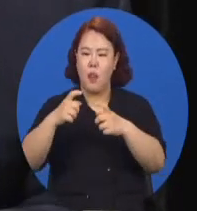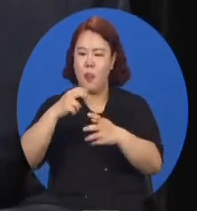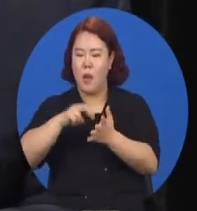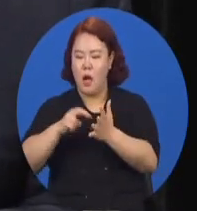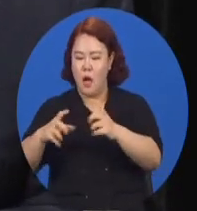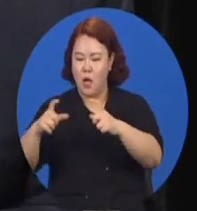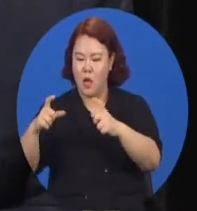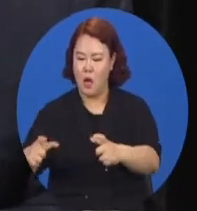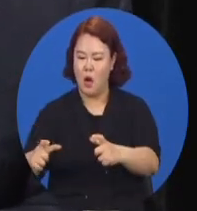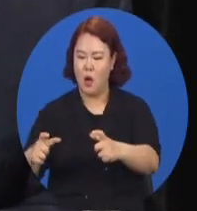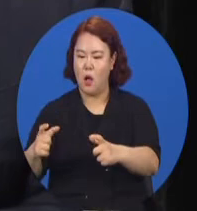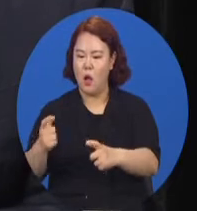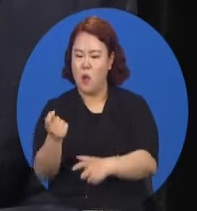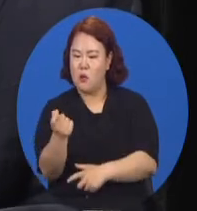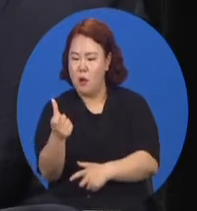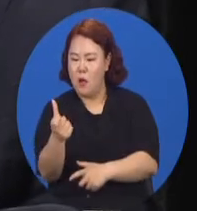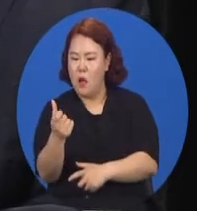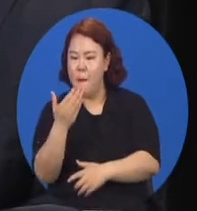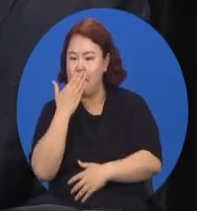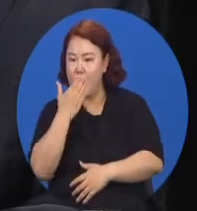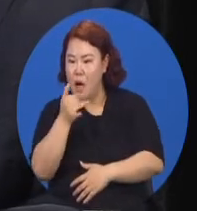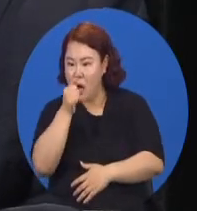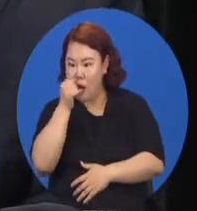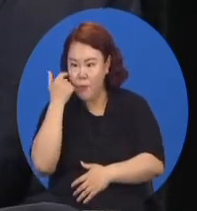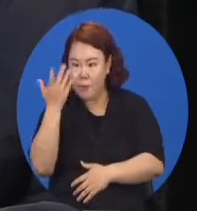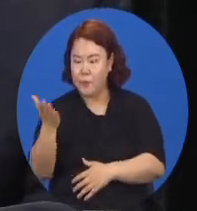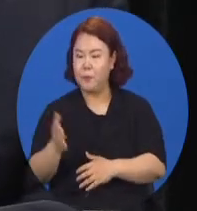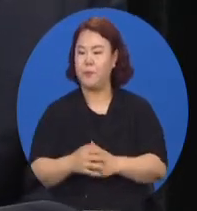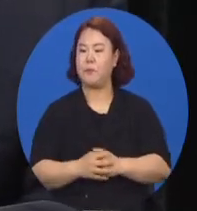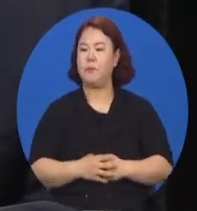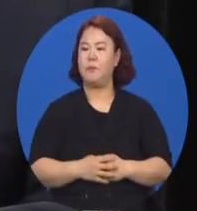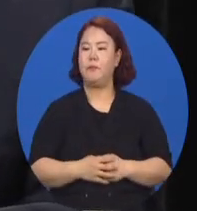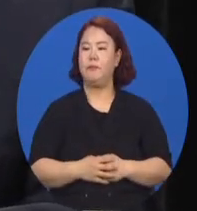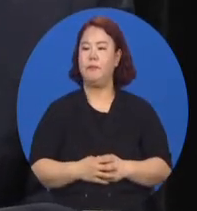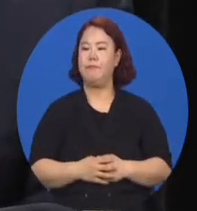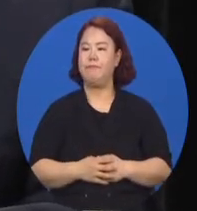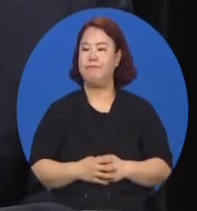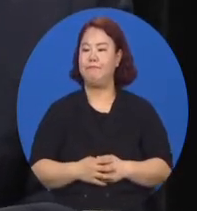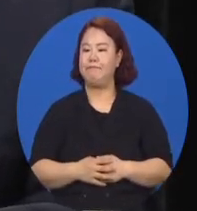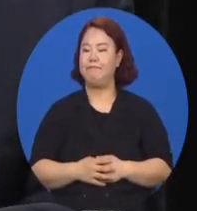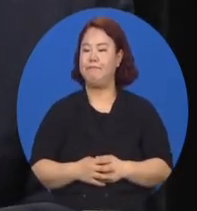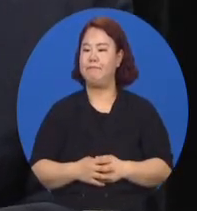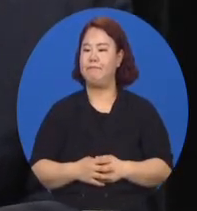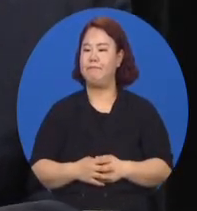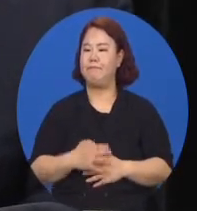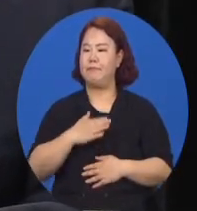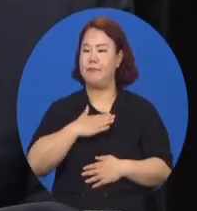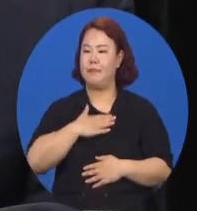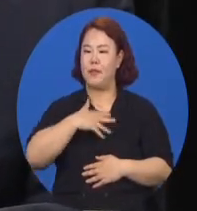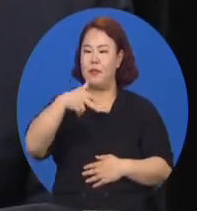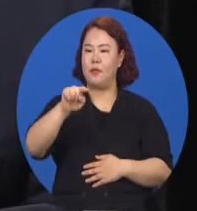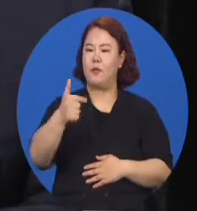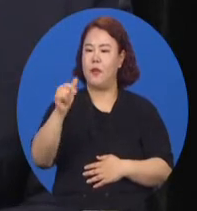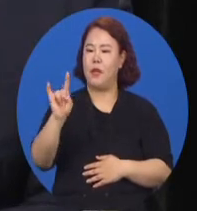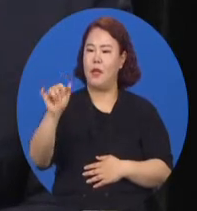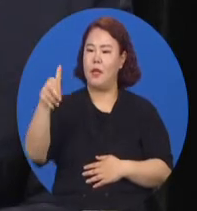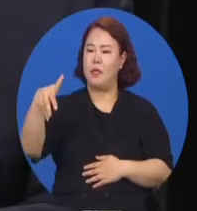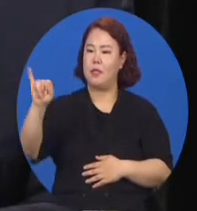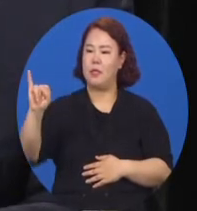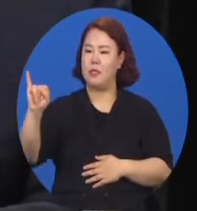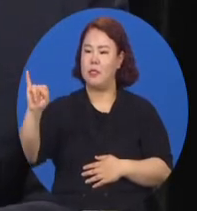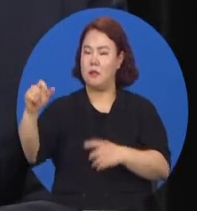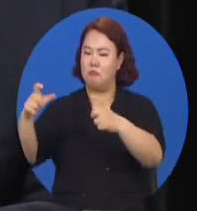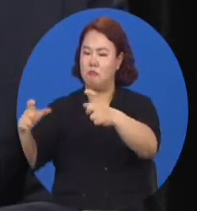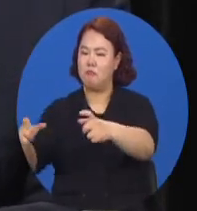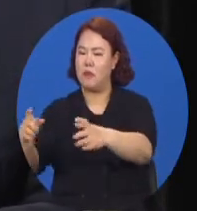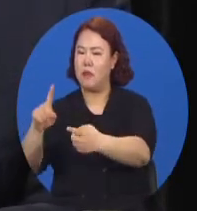가능하겠습니까? 네, 답변해 주실까요? 예, 이 재래지 재척에 대해서 김광직 후보가 역할을